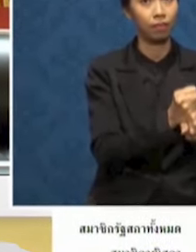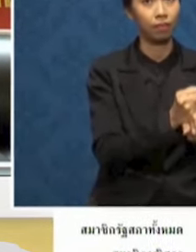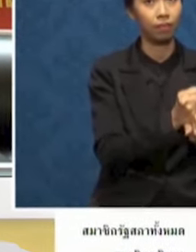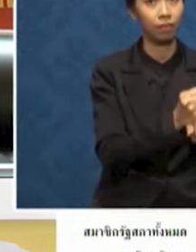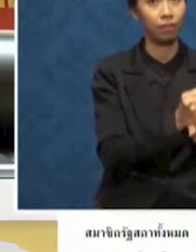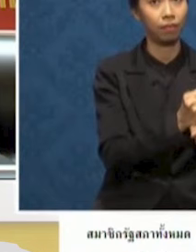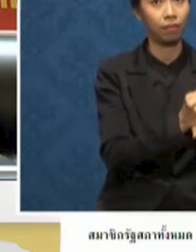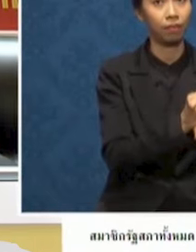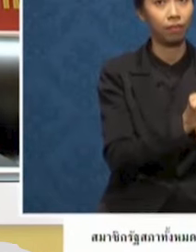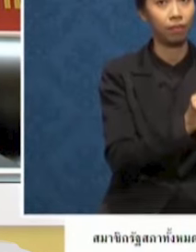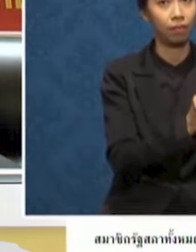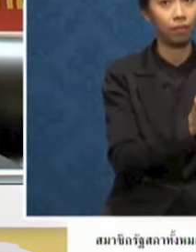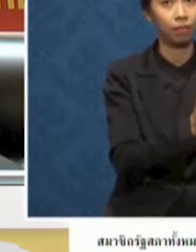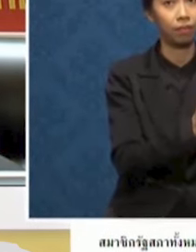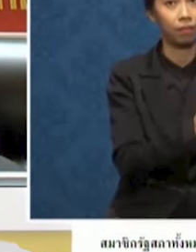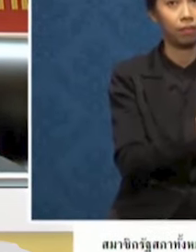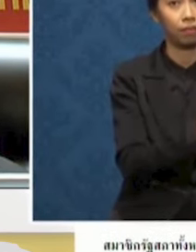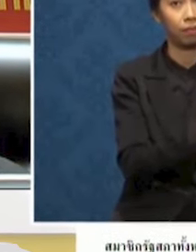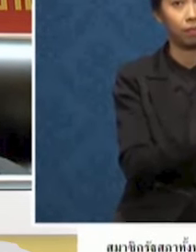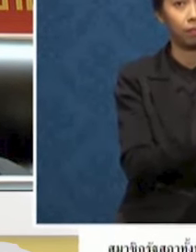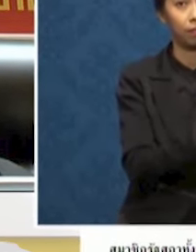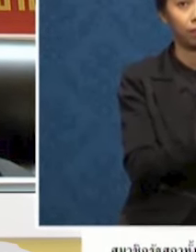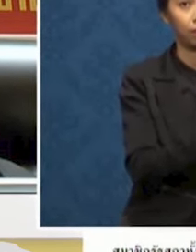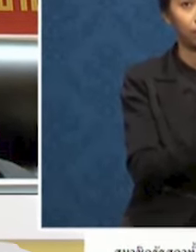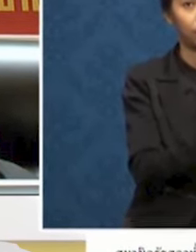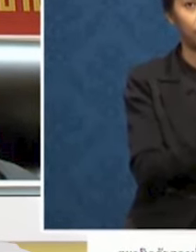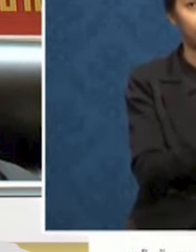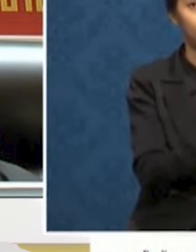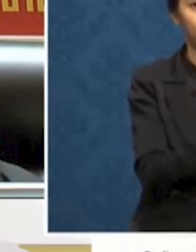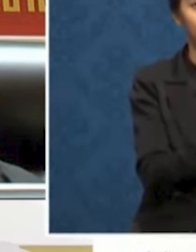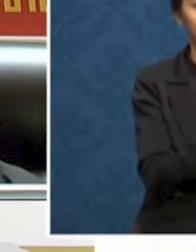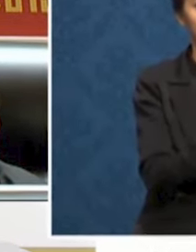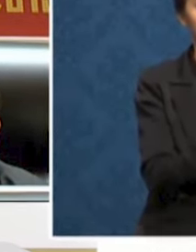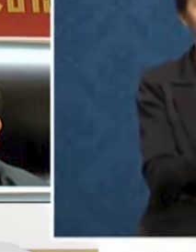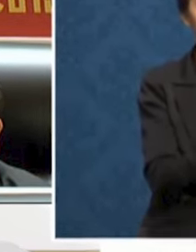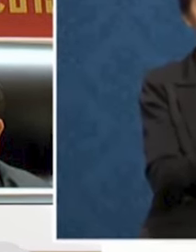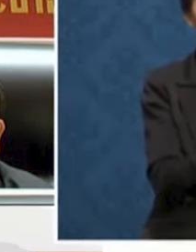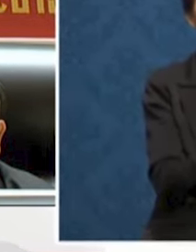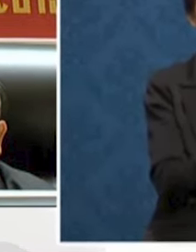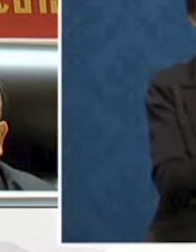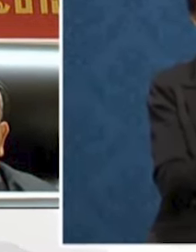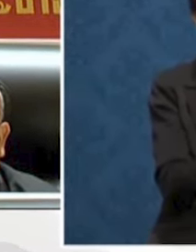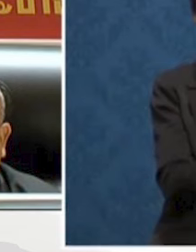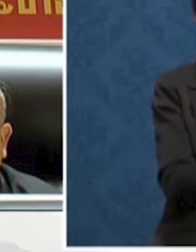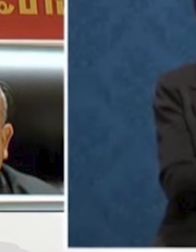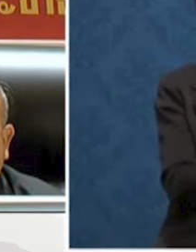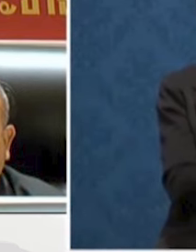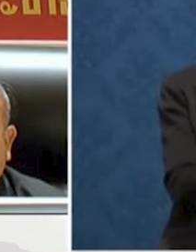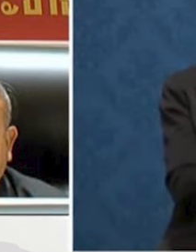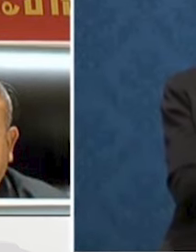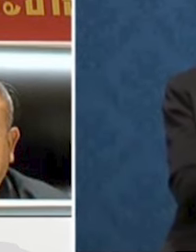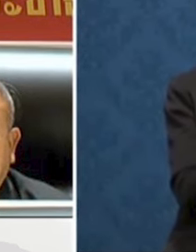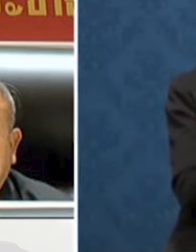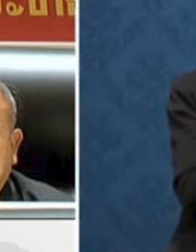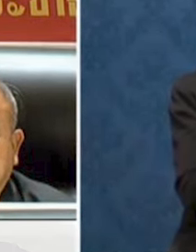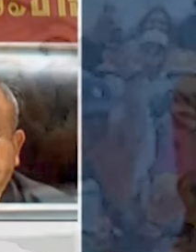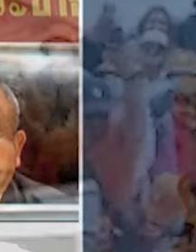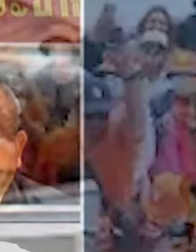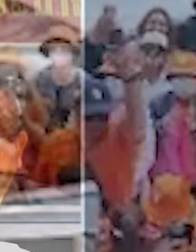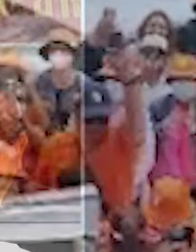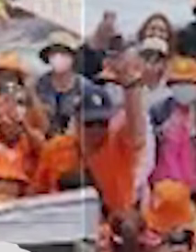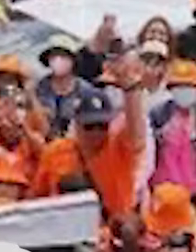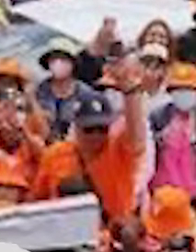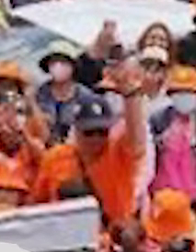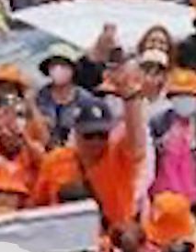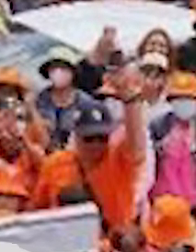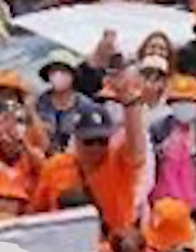นที่31ไม่ใช่30เขาโหวตกันไปหมดแล้วแล้วก็พระราชทานโปรดเกล้าไปเรียบร้อยแล้ว31ยังไม่มีการเลือกตั้งแล้ว31จะเลือกตั้